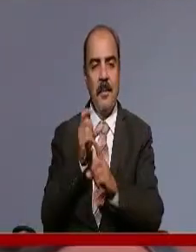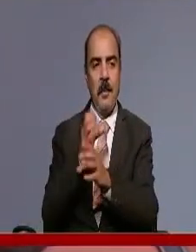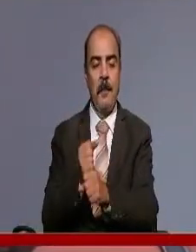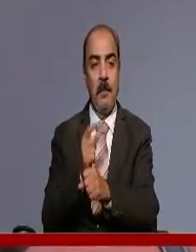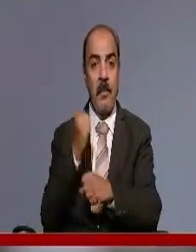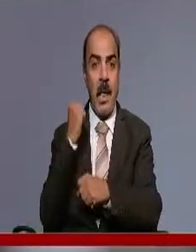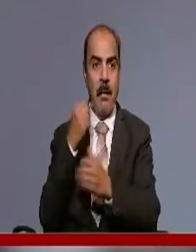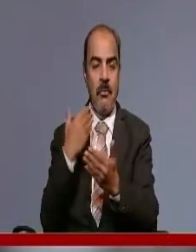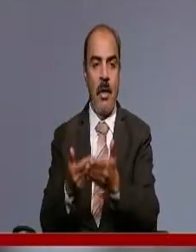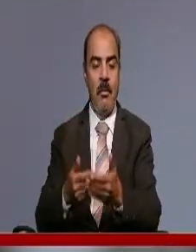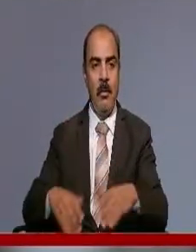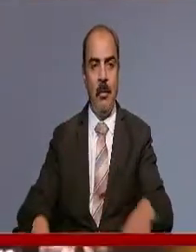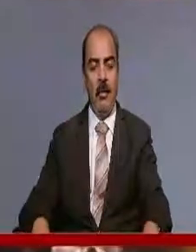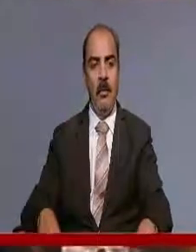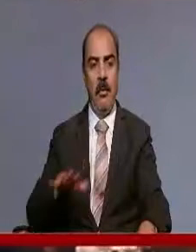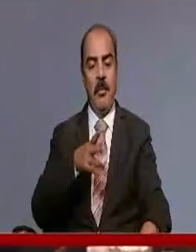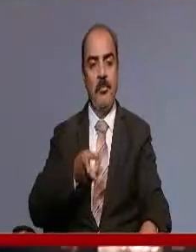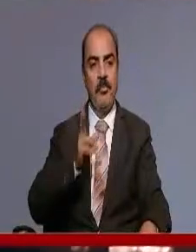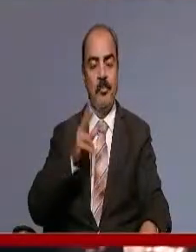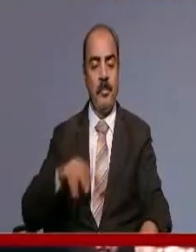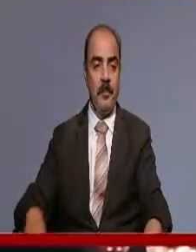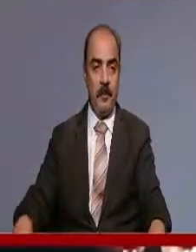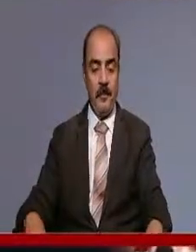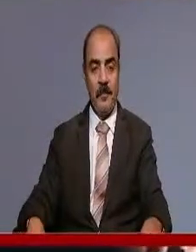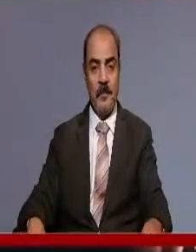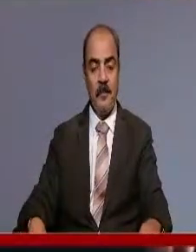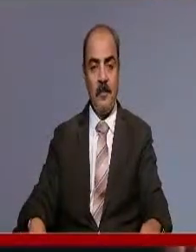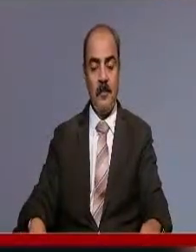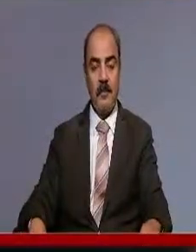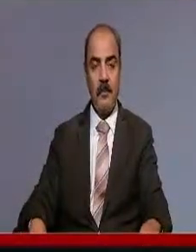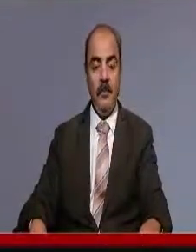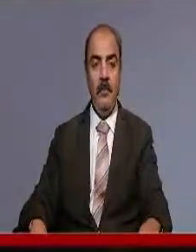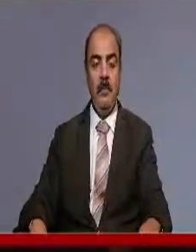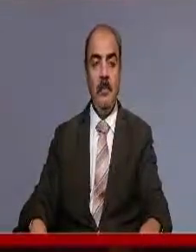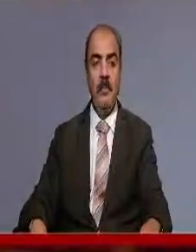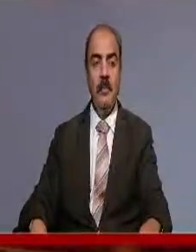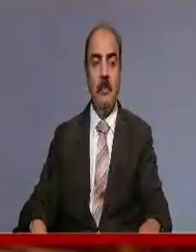قويه. انت الامان. يا حبيبتي.